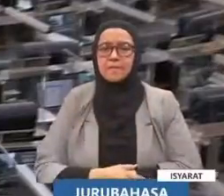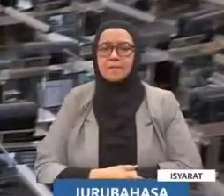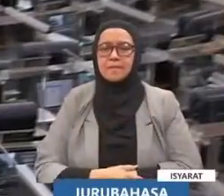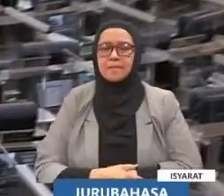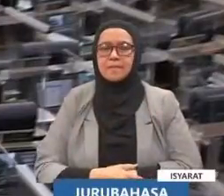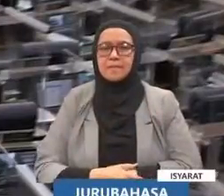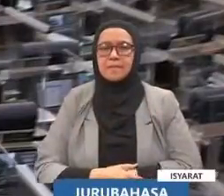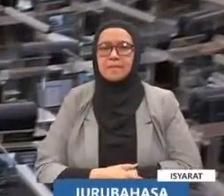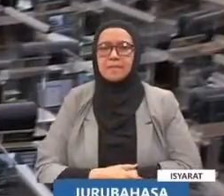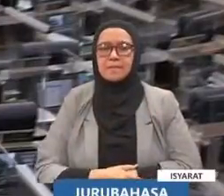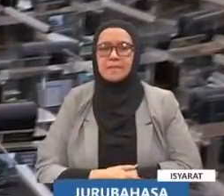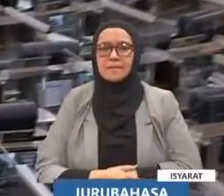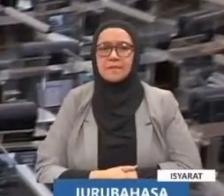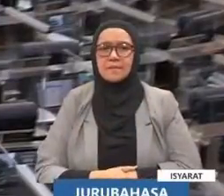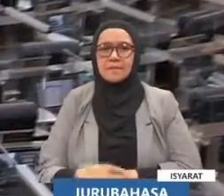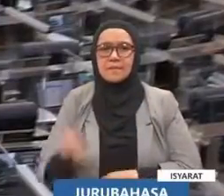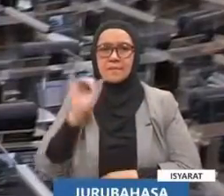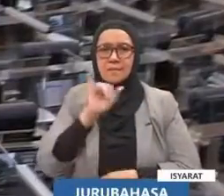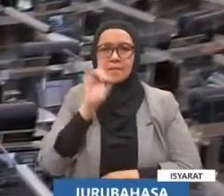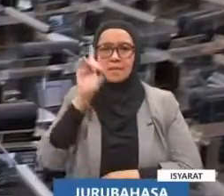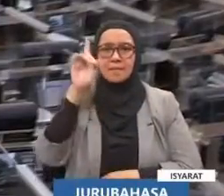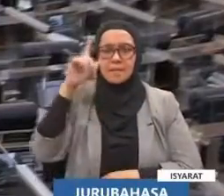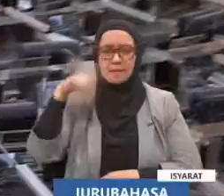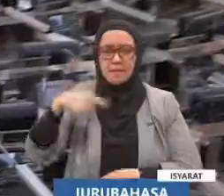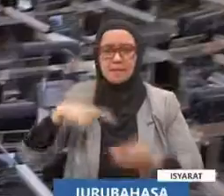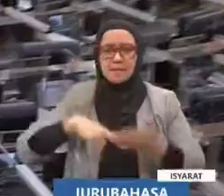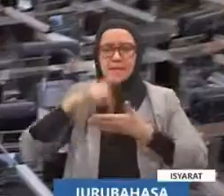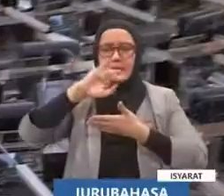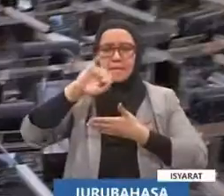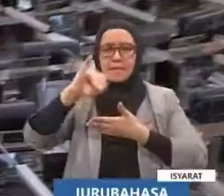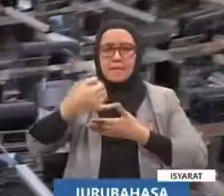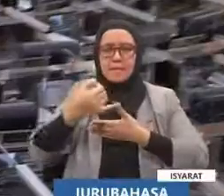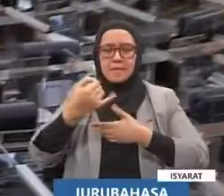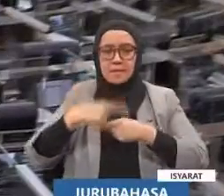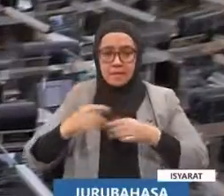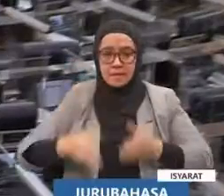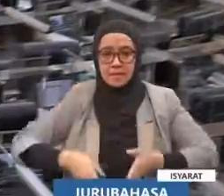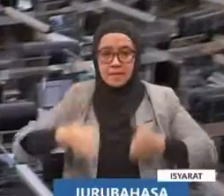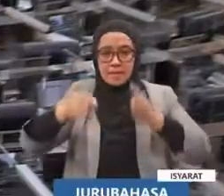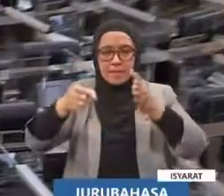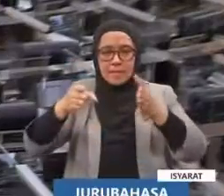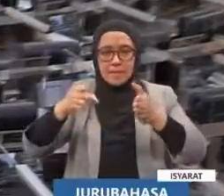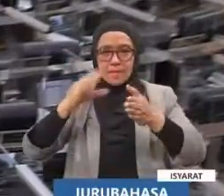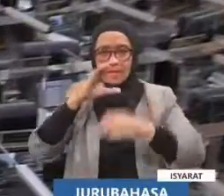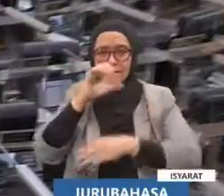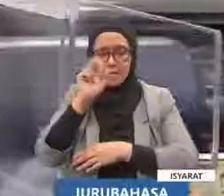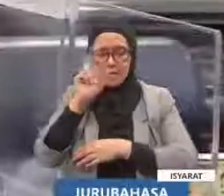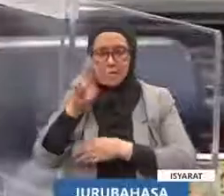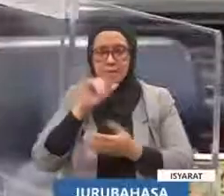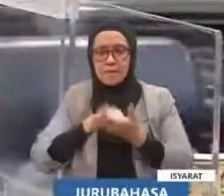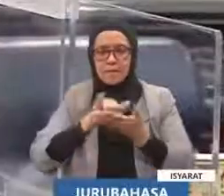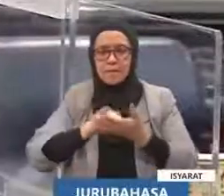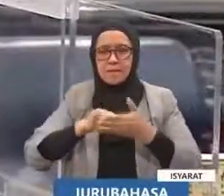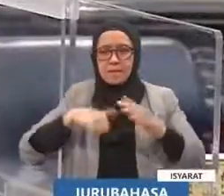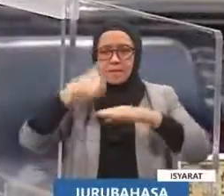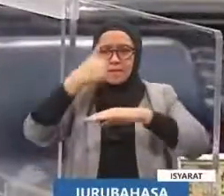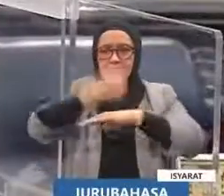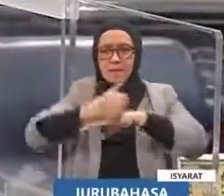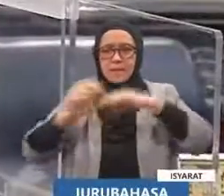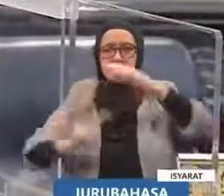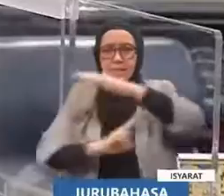projek Jalan Central Spine ataupun CSR merupakan projek membina jalan baru dan menaik taraf jalan yang sedia